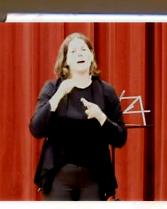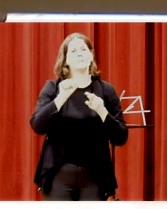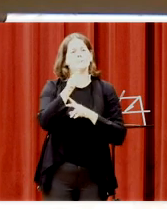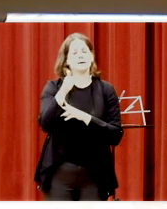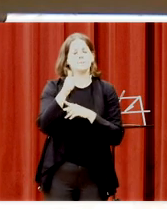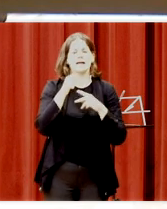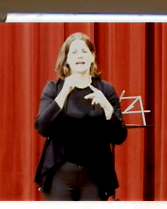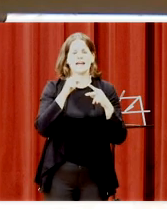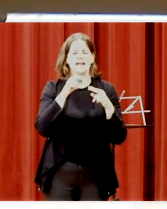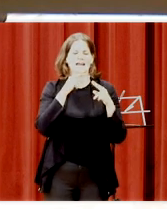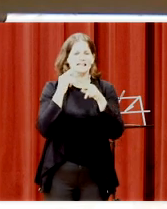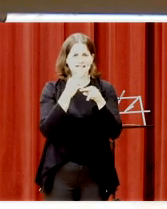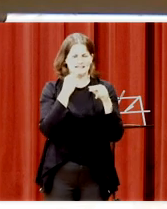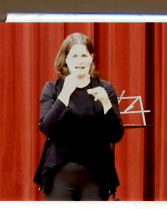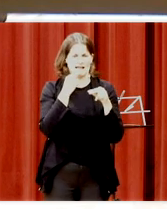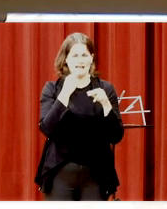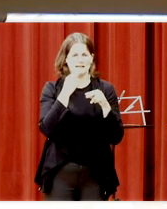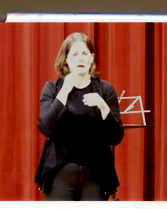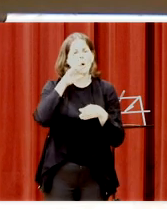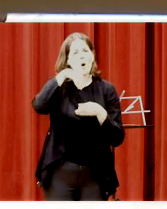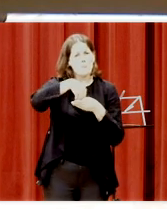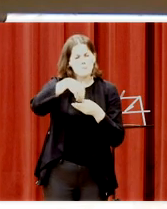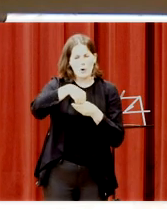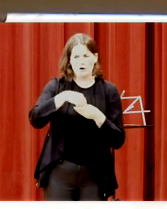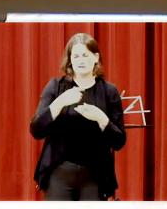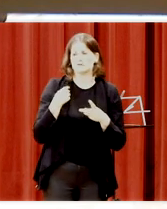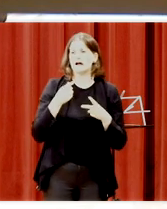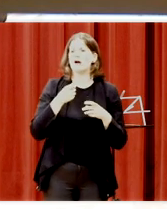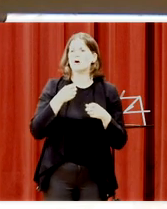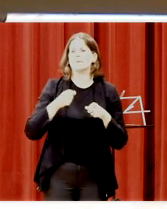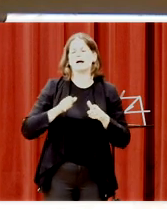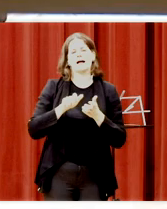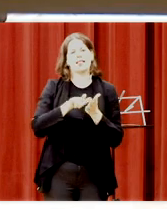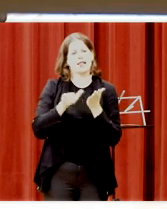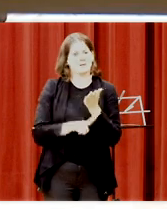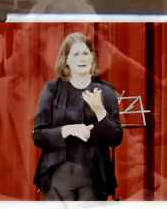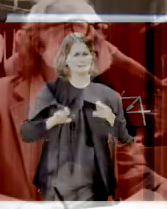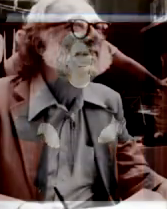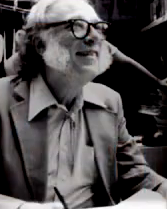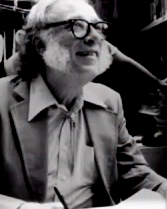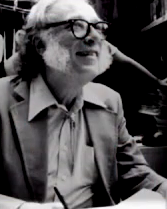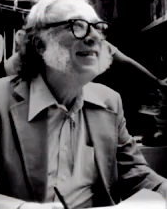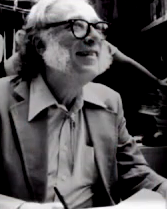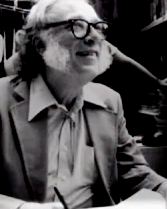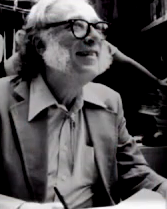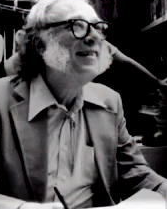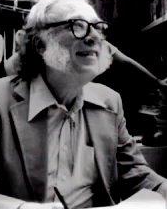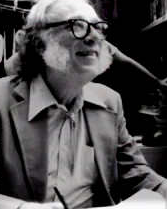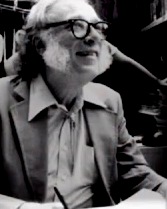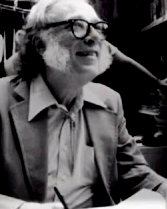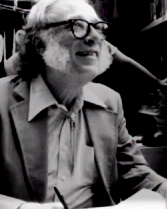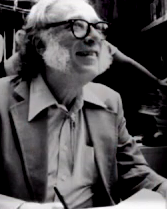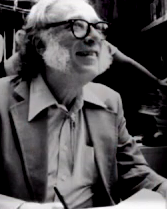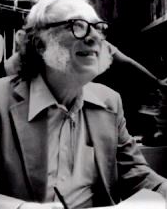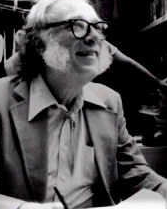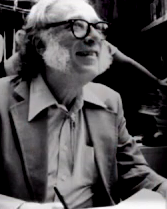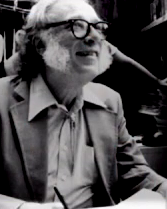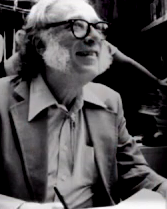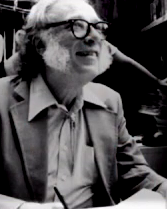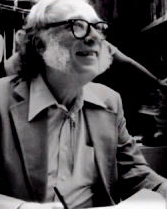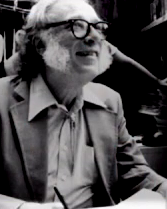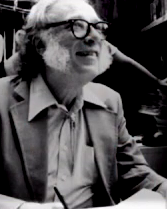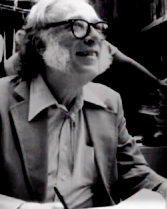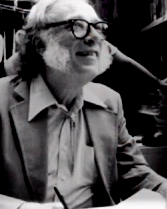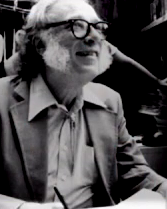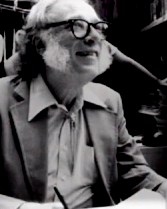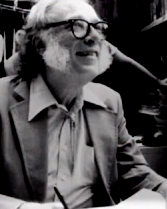màquina. Xarxes neuronals, el creador de les xarxes neuronals, perquè com que volem replicar el cervell, el que intentem és com funciona